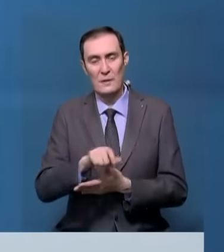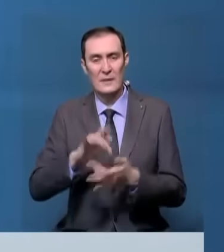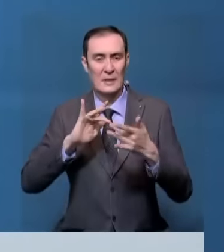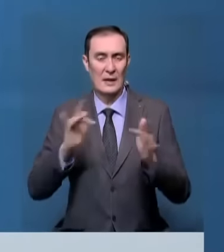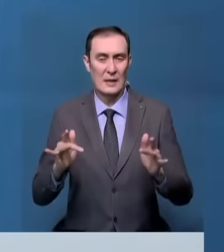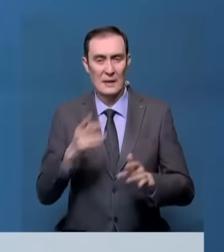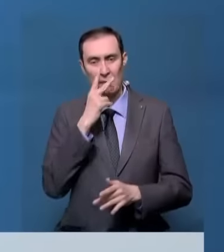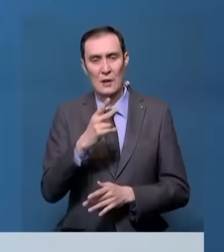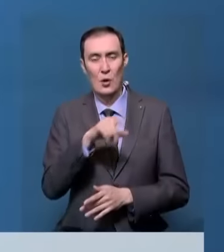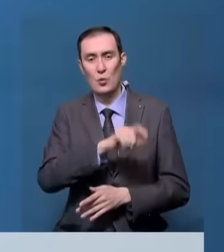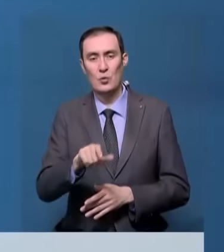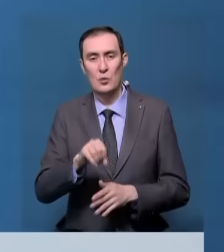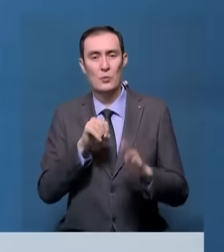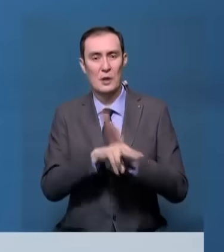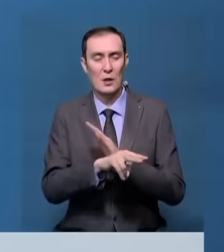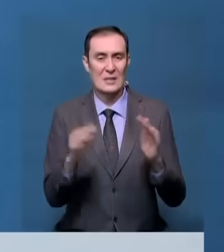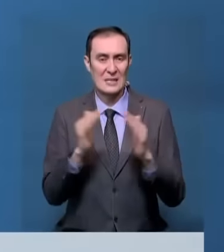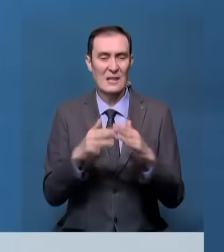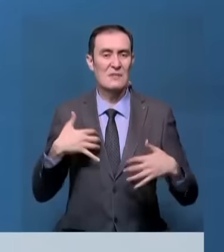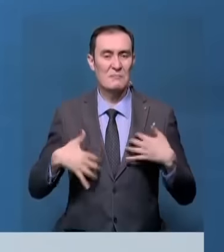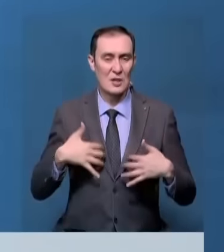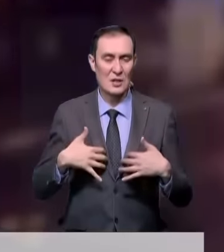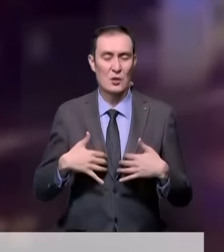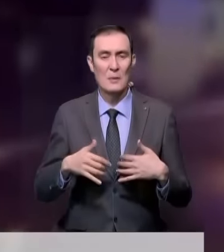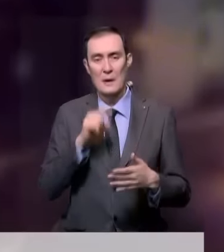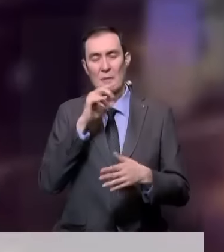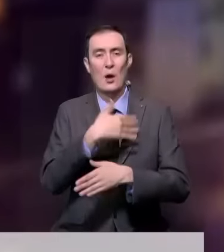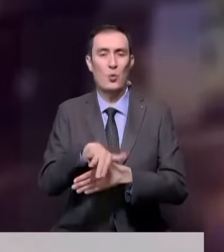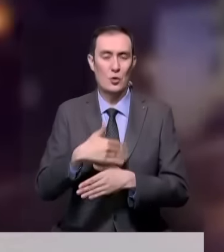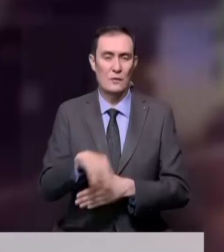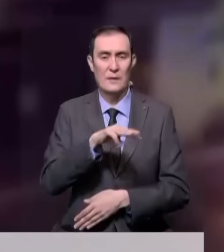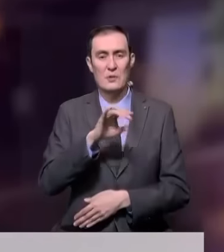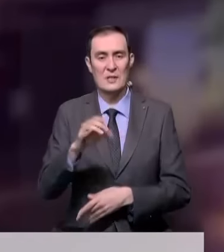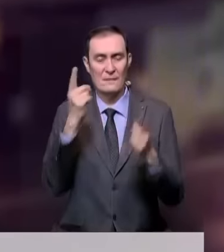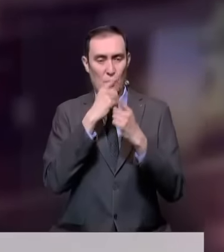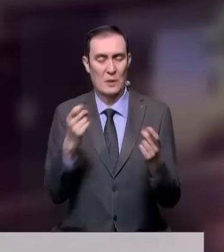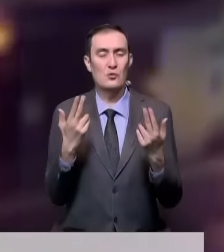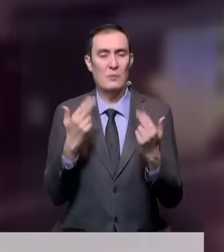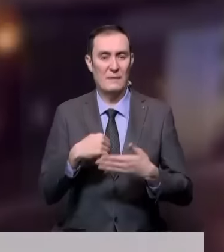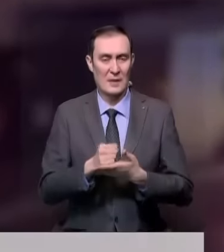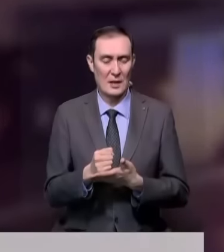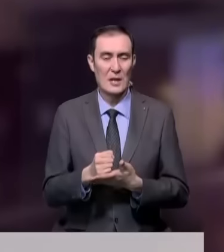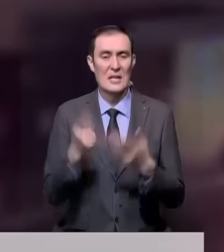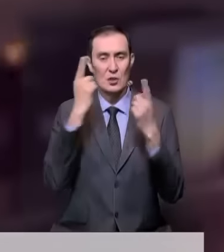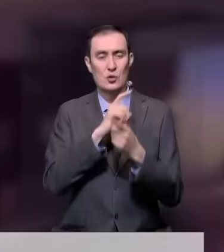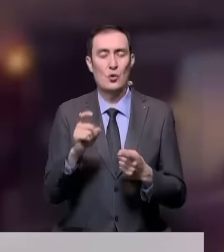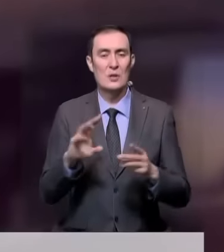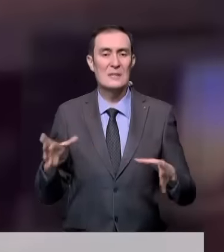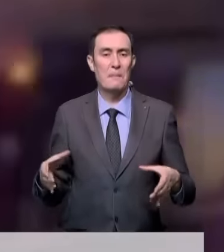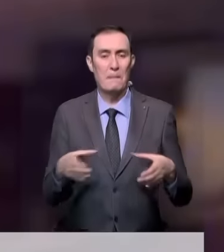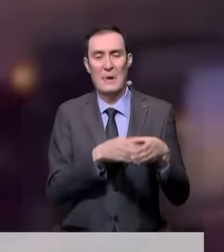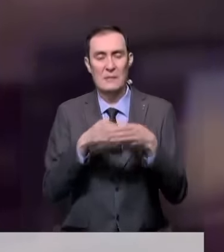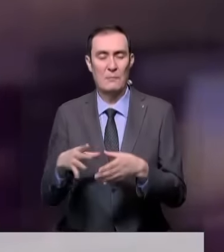соцсетях, видно, как люди покидают здание в спешке, стараясь выбраться на улицу. В МЧС информацию подтвердили, сообщив, что